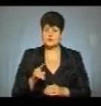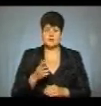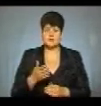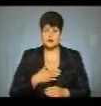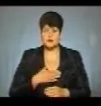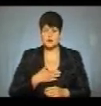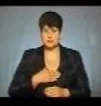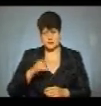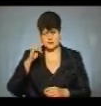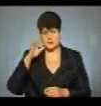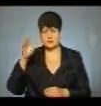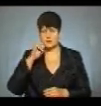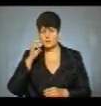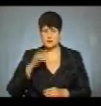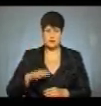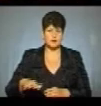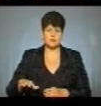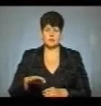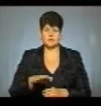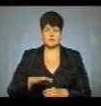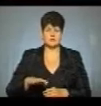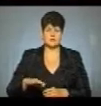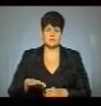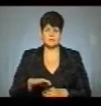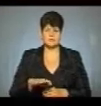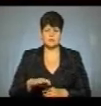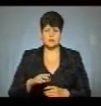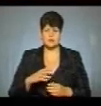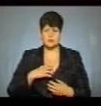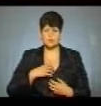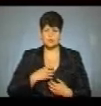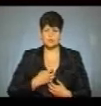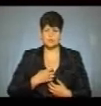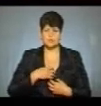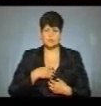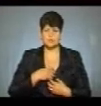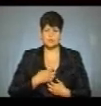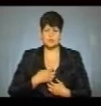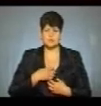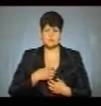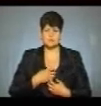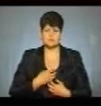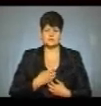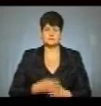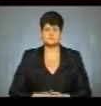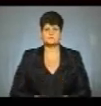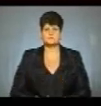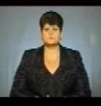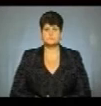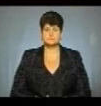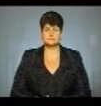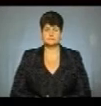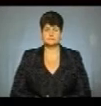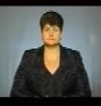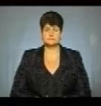чогось наша славна Україна за... Анжела Шова, Василь Панчук. Новини на Суспільному.